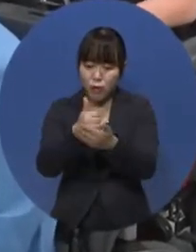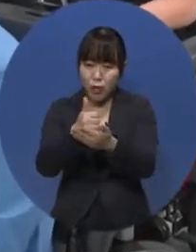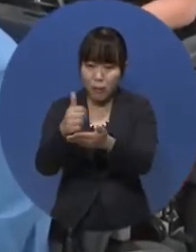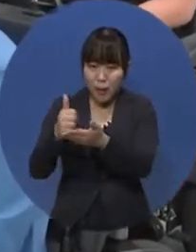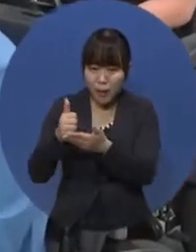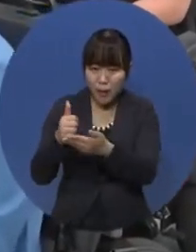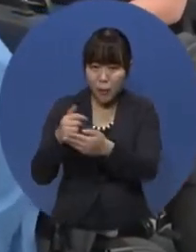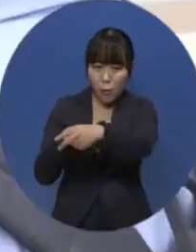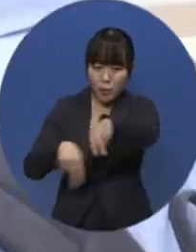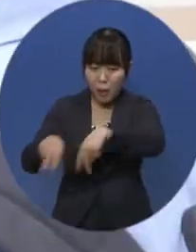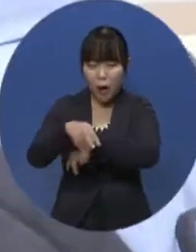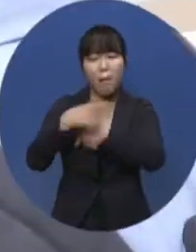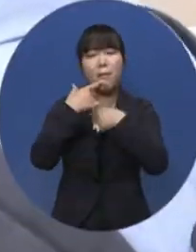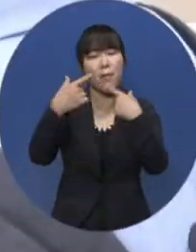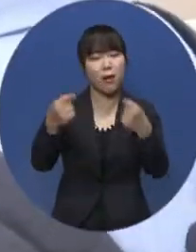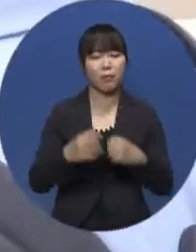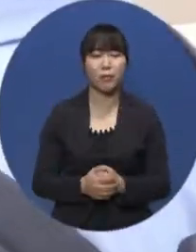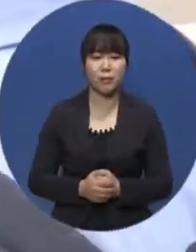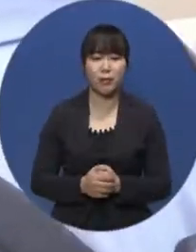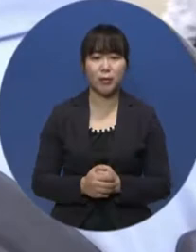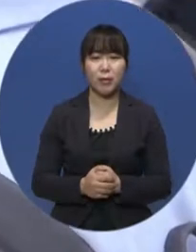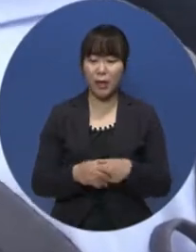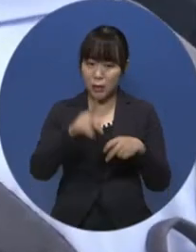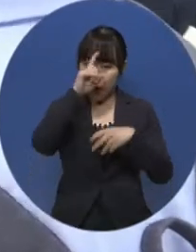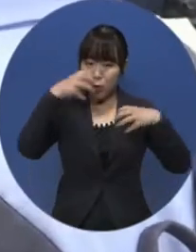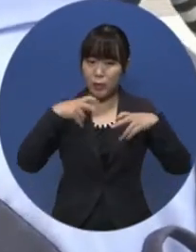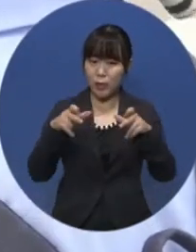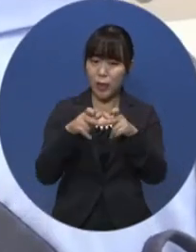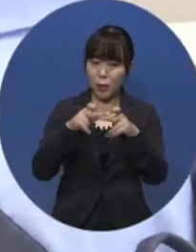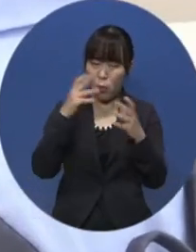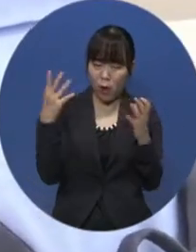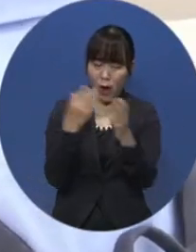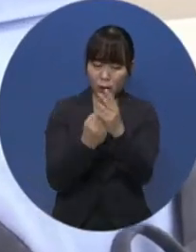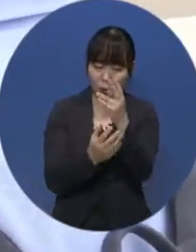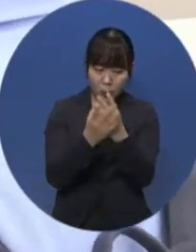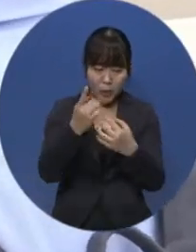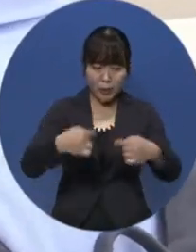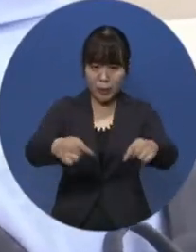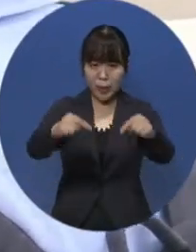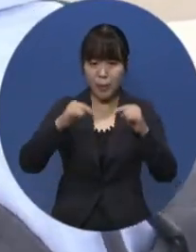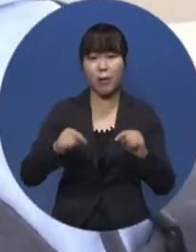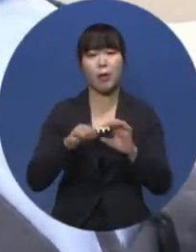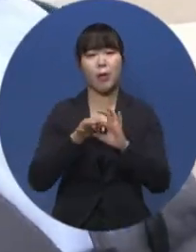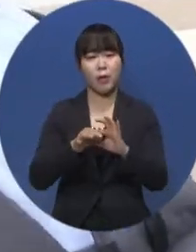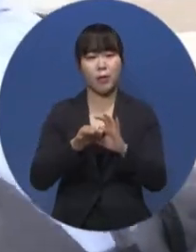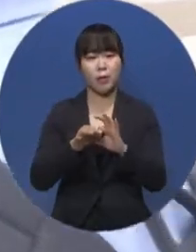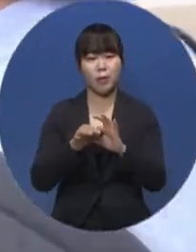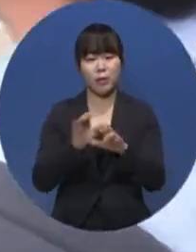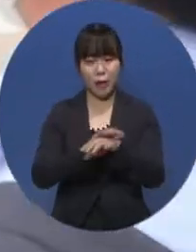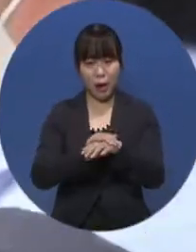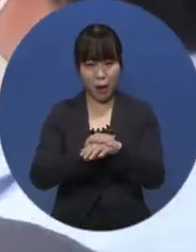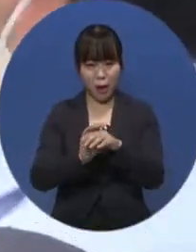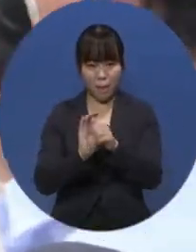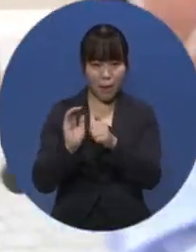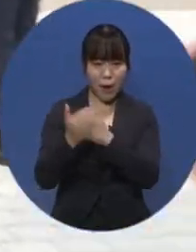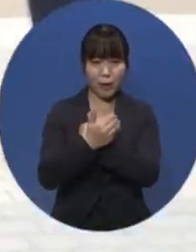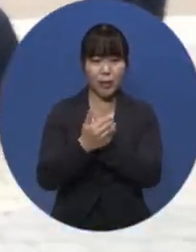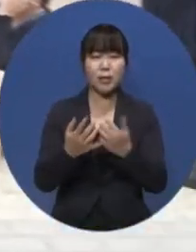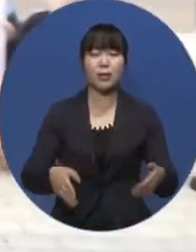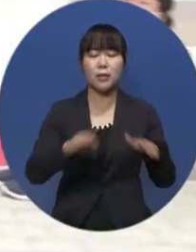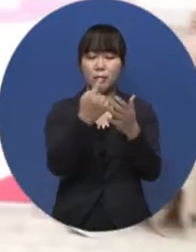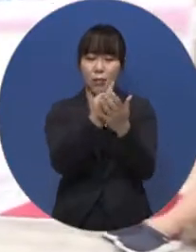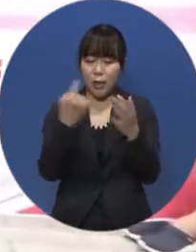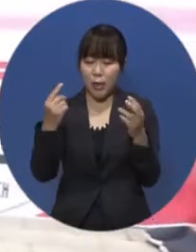비판했습니다. 정부는 장애인의 완전한 통합과 참여를 보장하는 탈시설 로드맵을